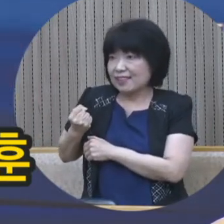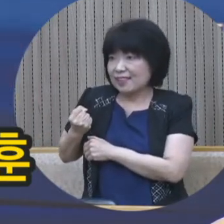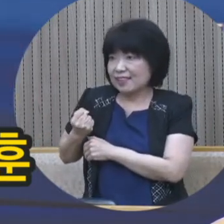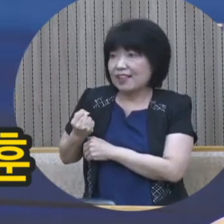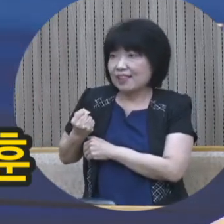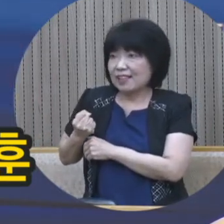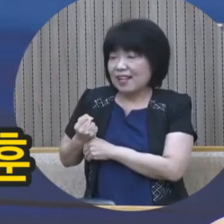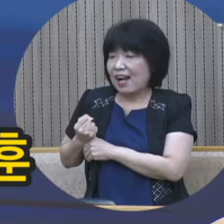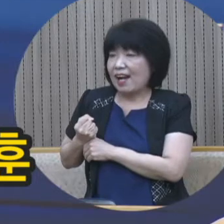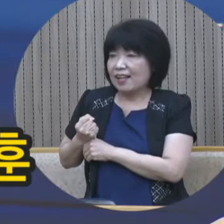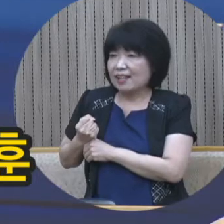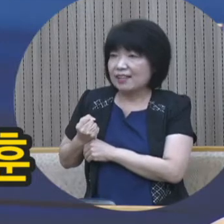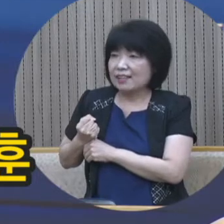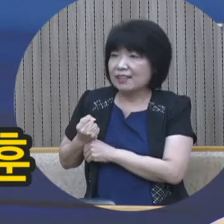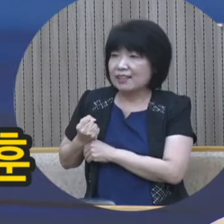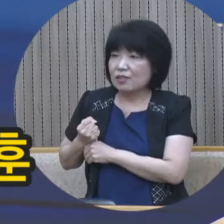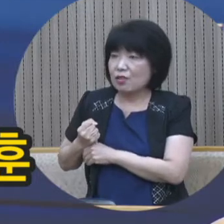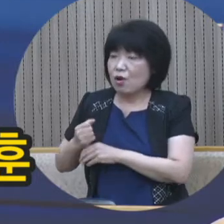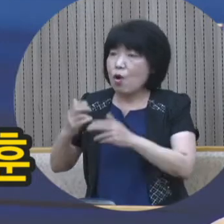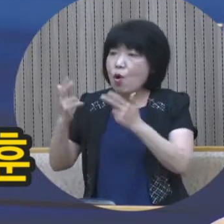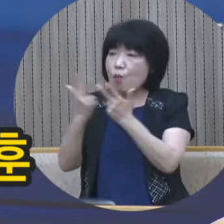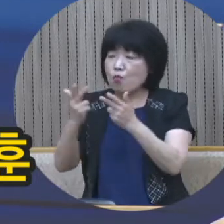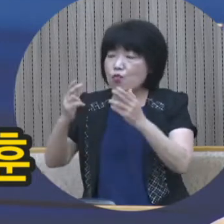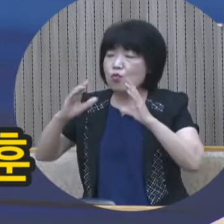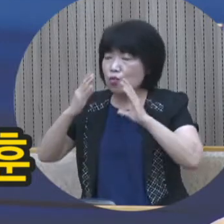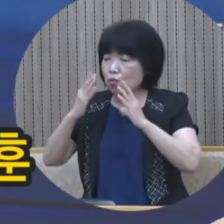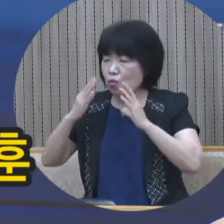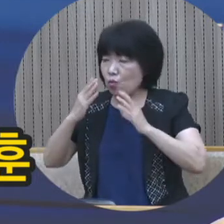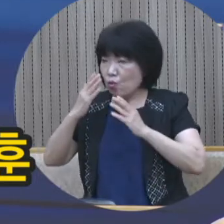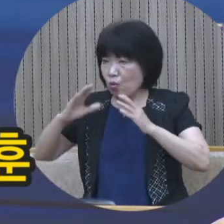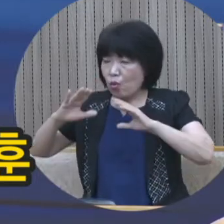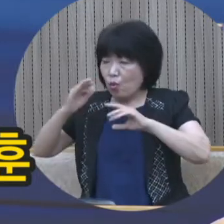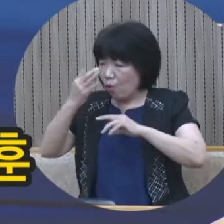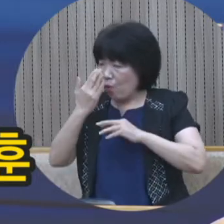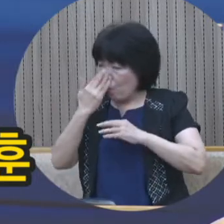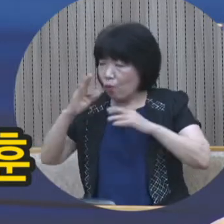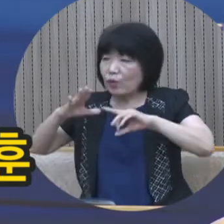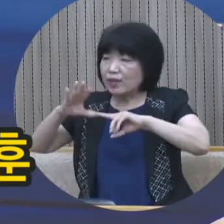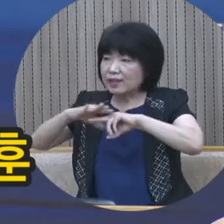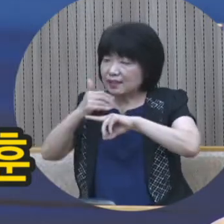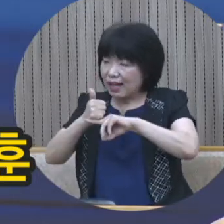이제는 북왕국 이스라엘을 어떻게